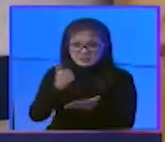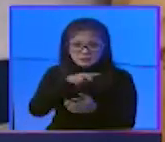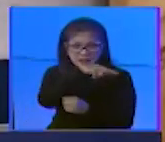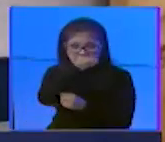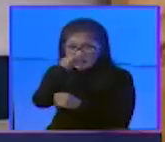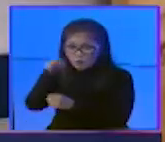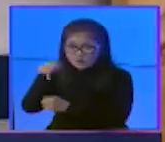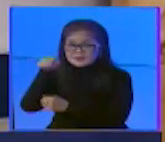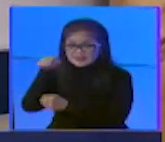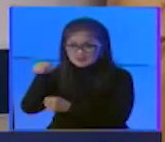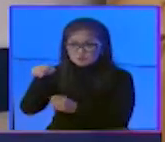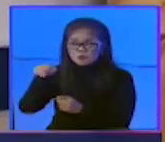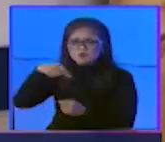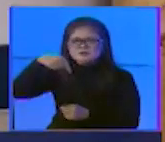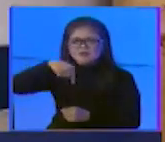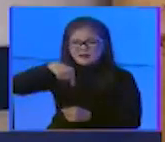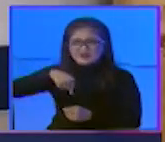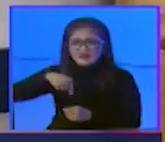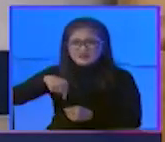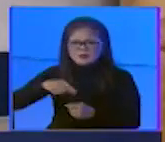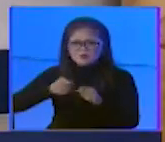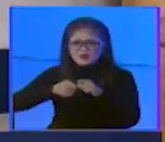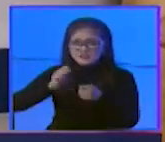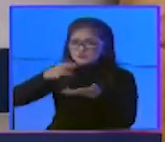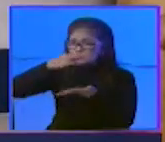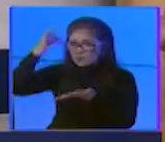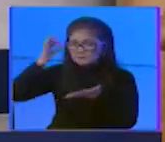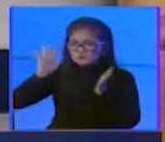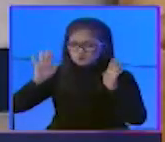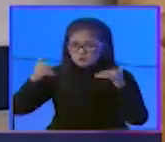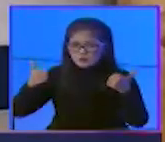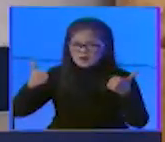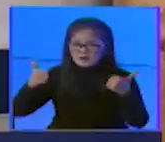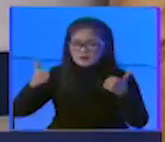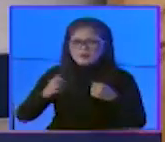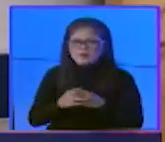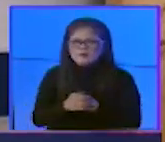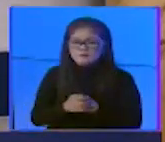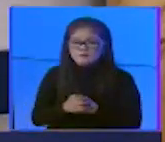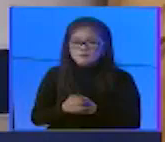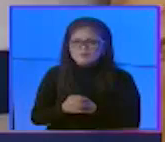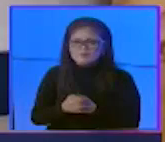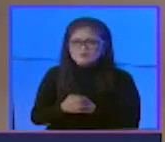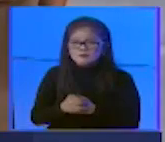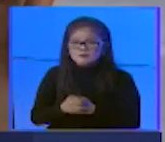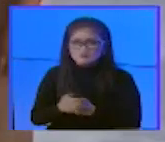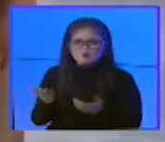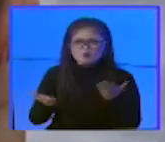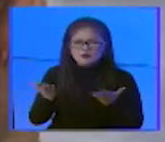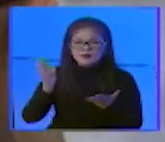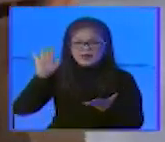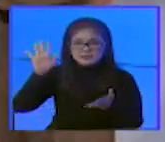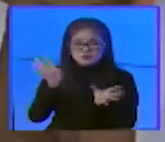hasil tracking, dan sudah kita lakukan pengambilan swab, maka sangat dimungkinkan akan bertambah lagi.